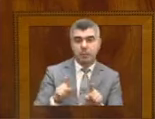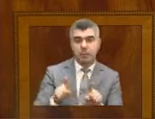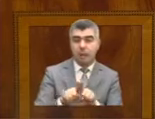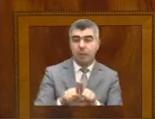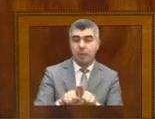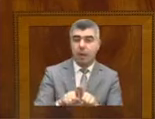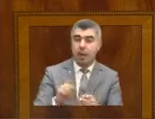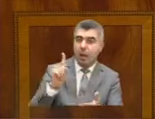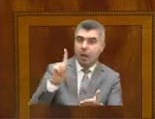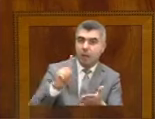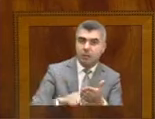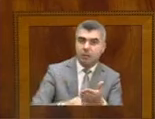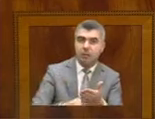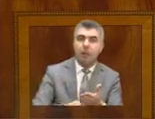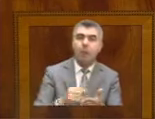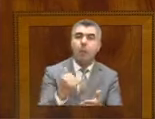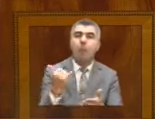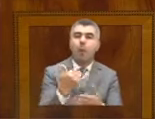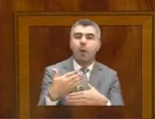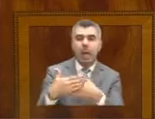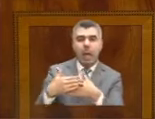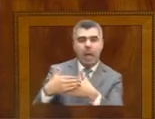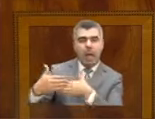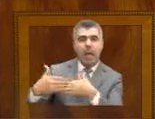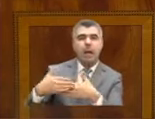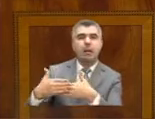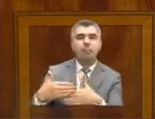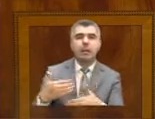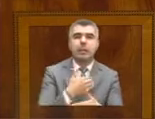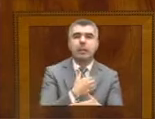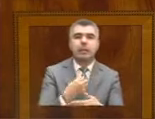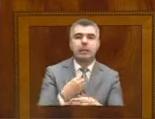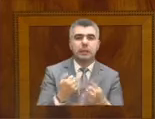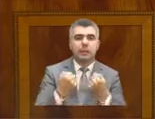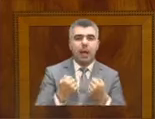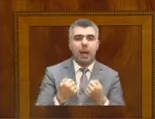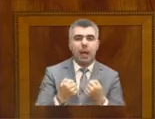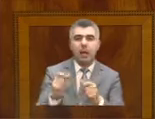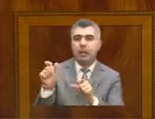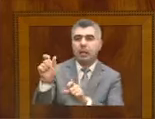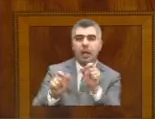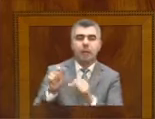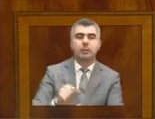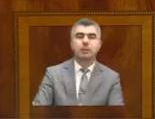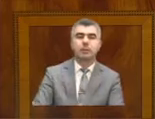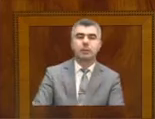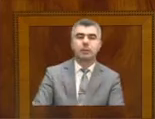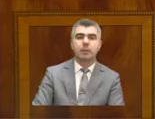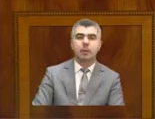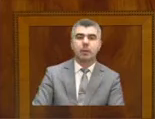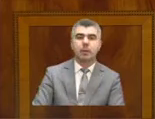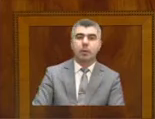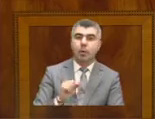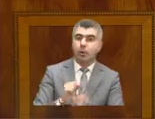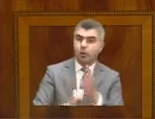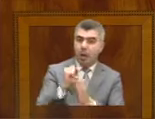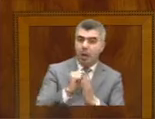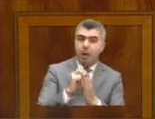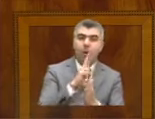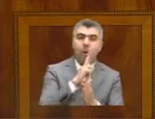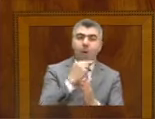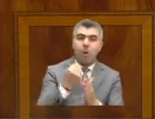باعتبارها لبنة أساسية لتقريب الخدمات الصحية من المواطنين، حيث نجحت الحكومة في تأهيل